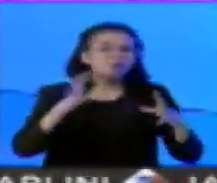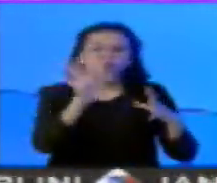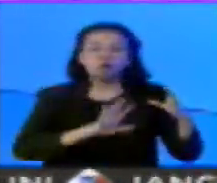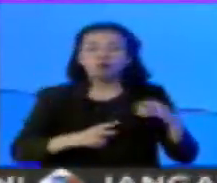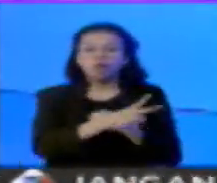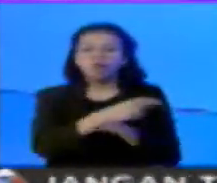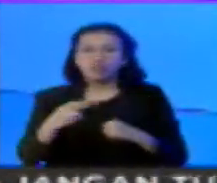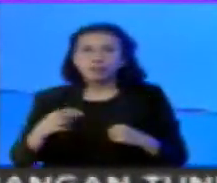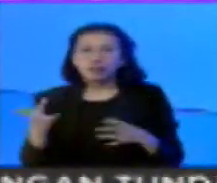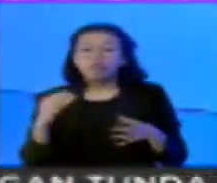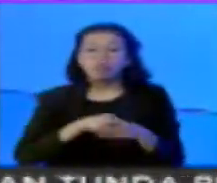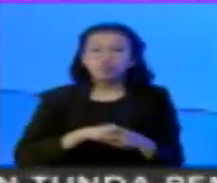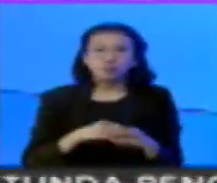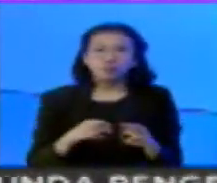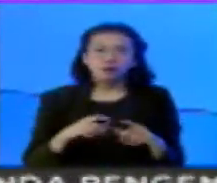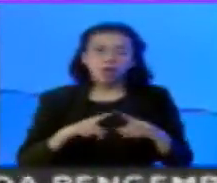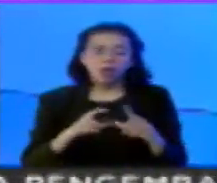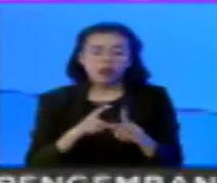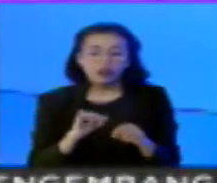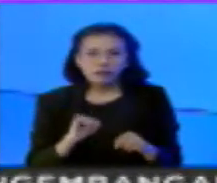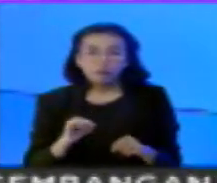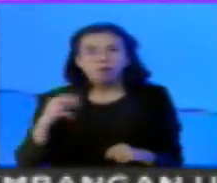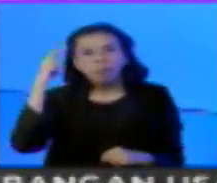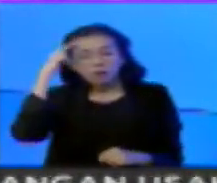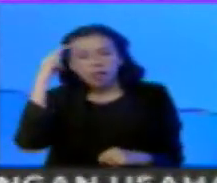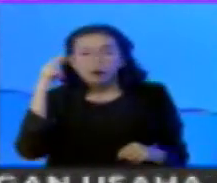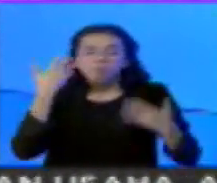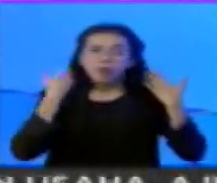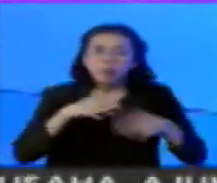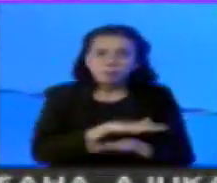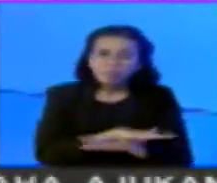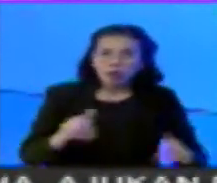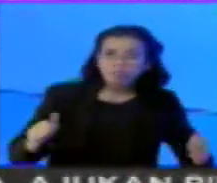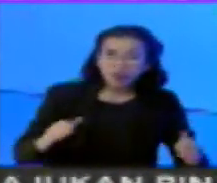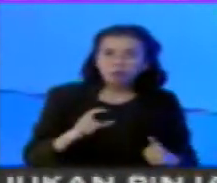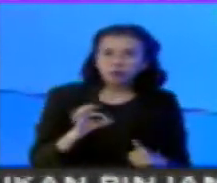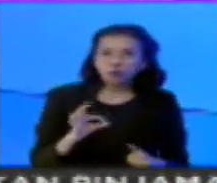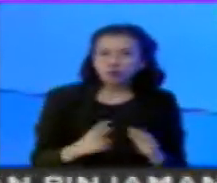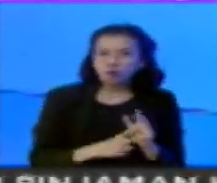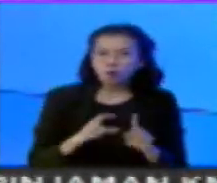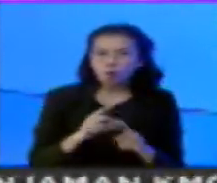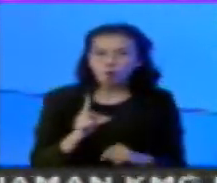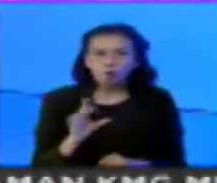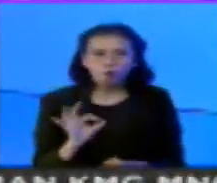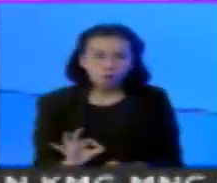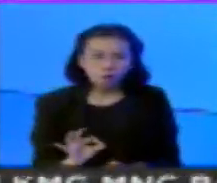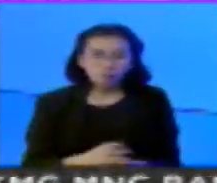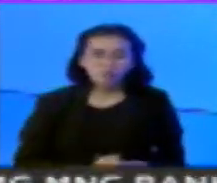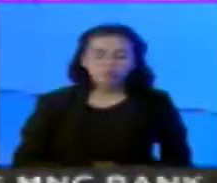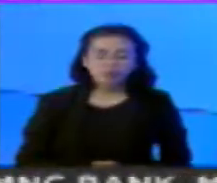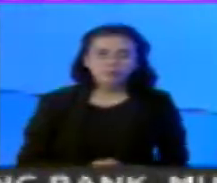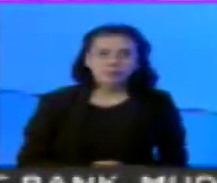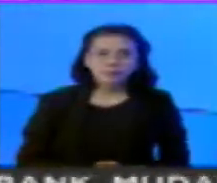Wakapolri Komjen Pol Adidono Sukmanto dan Kepala Badan Pemeliharaan Keamanan Polri Komjen Pol Condro Kirono. Tim Liputan iNews melaporkan.